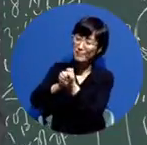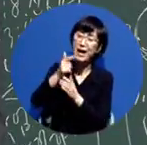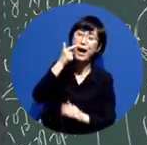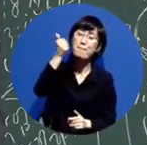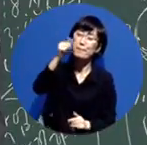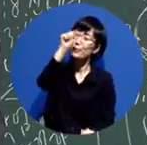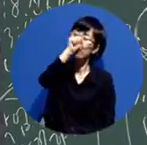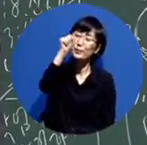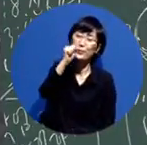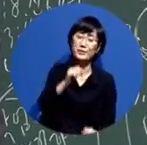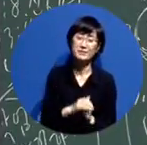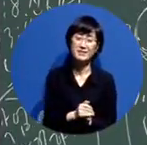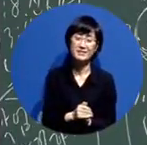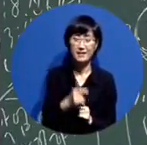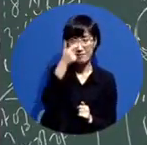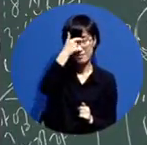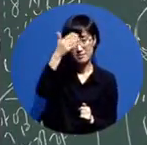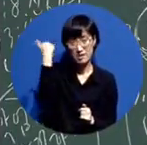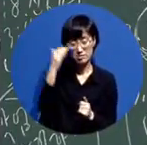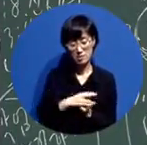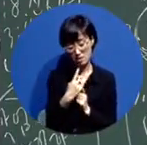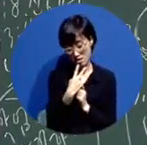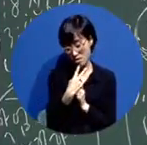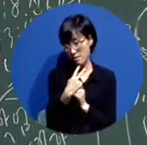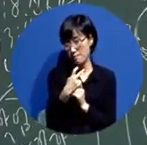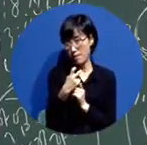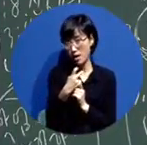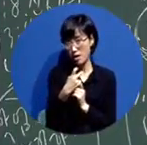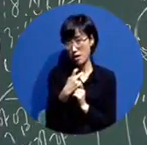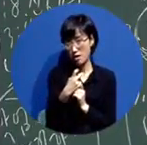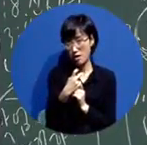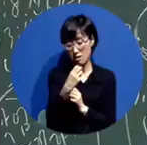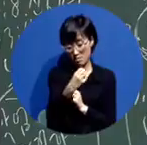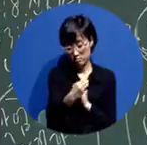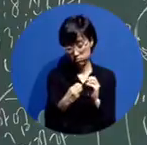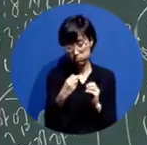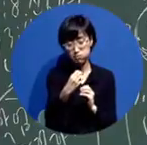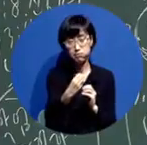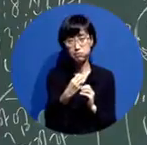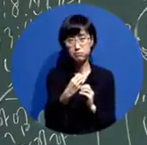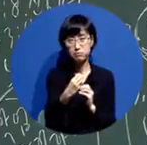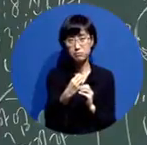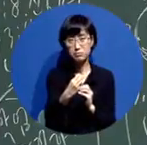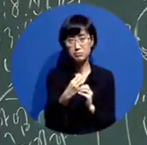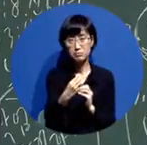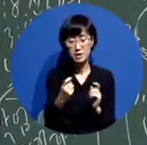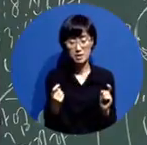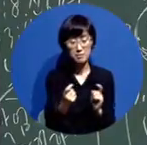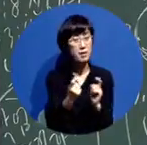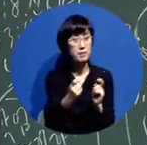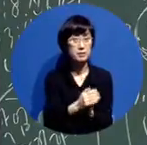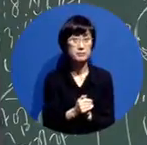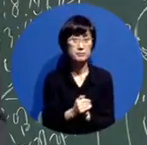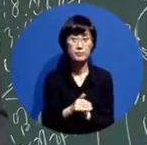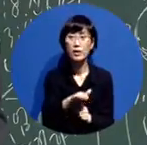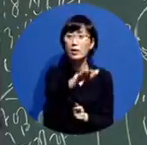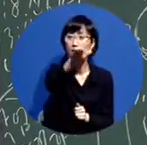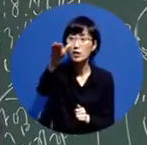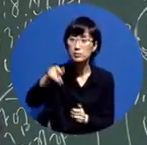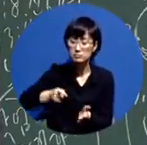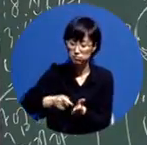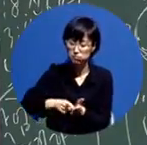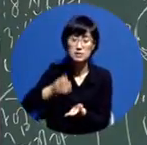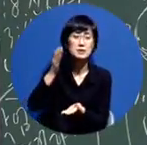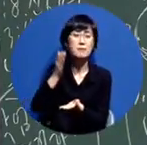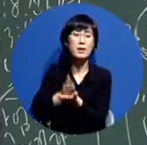爸。 대화가되면요점점점바뀌어요。 如果说你们真的能够好好对话的话，就会改变。 여러분조금만기다려주십시오。